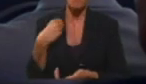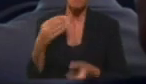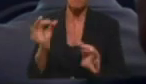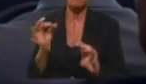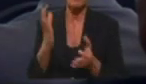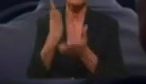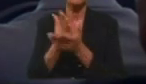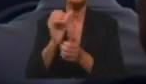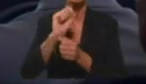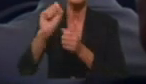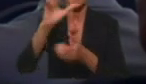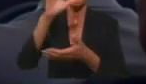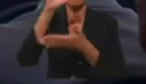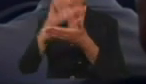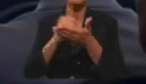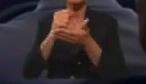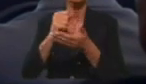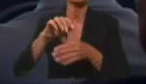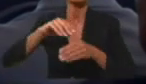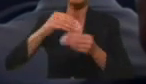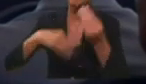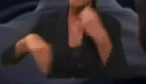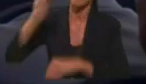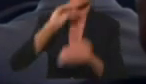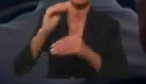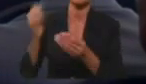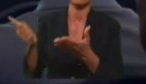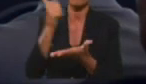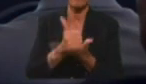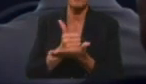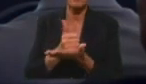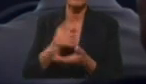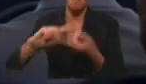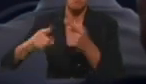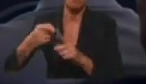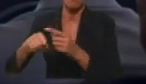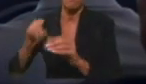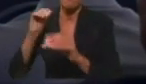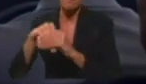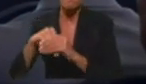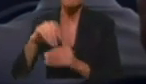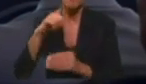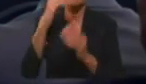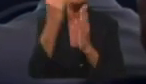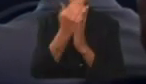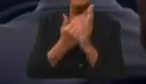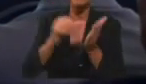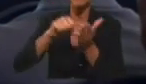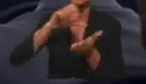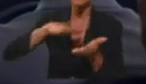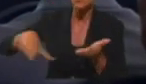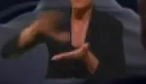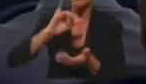jest odbiorcą największych dotacji w ramach polityki spójności. Program operacyjny Infrastruktura i Środowisko oraz